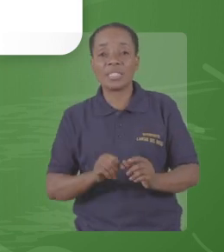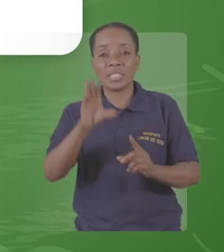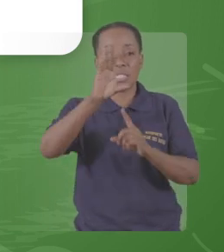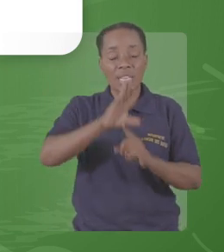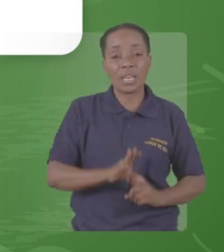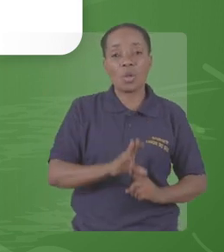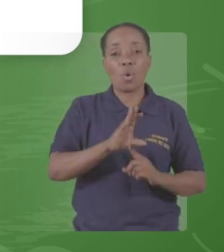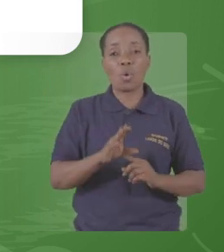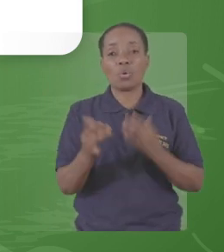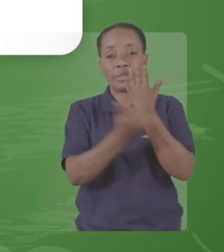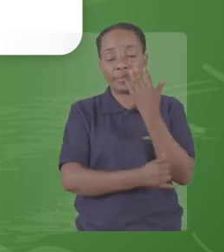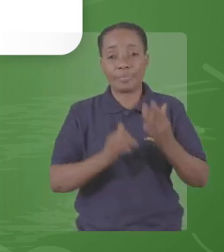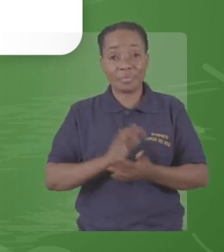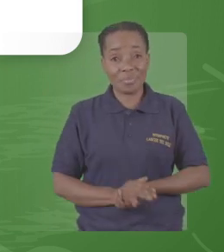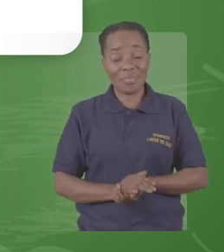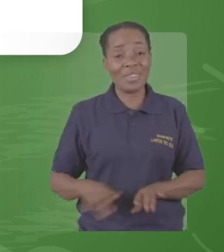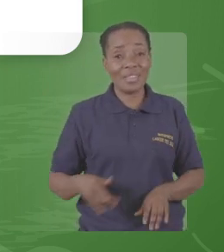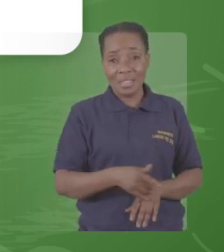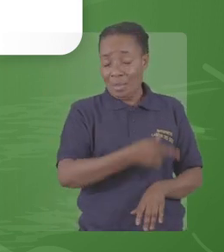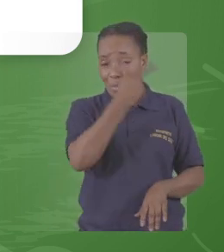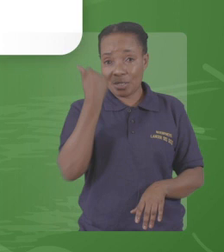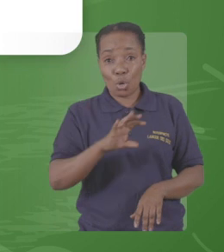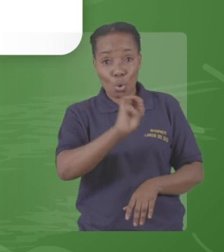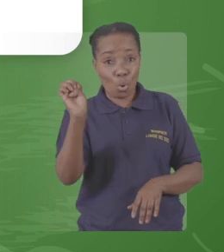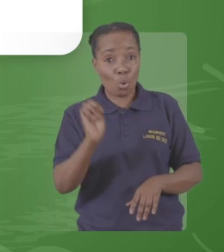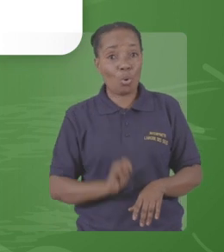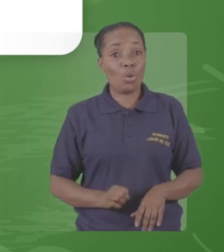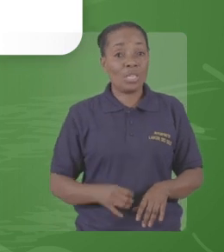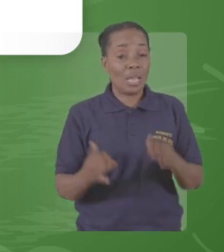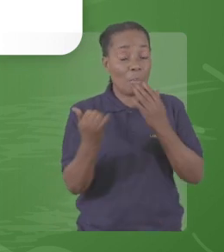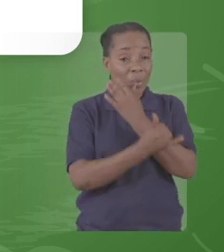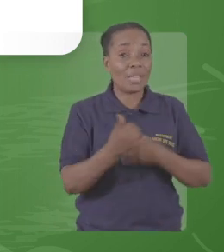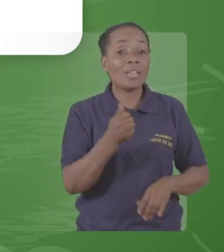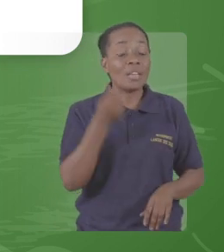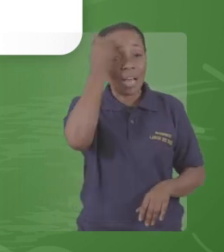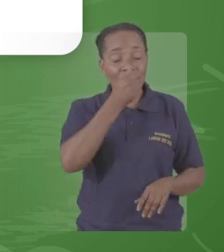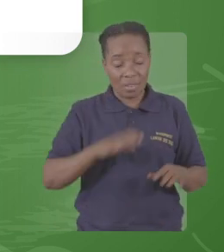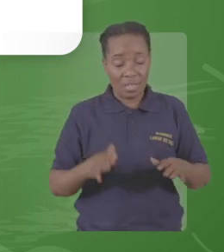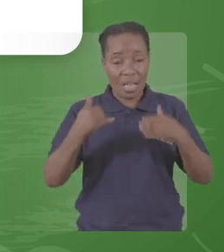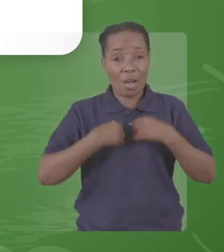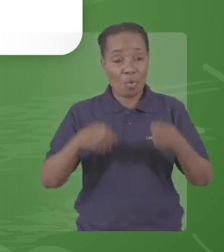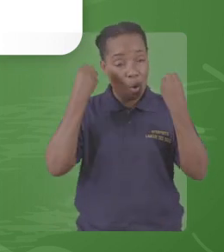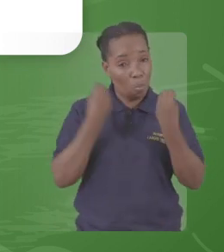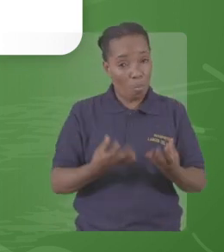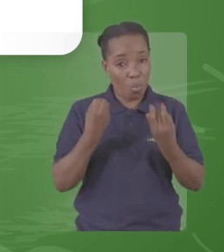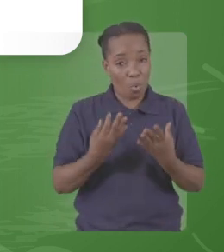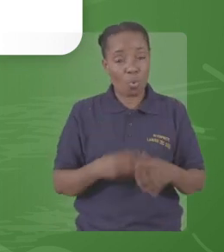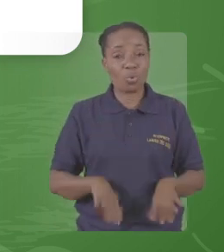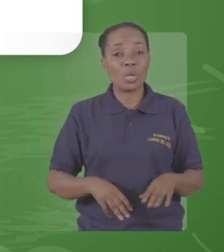déficitaire en hydrocarbures, la France est déficitaire en ressources minières. Ces ex-colonies représentent